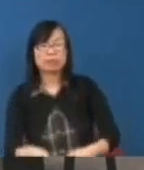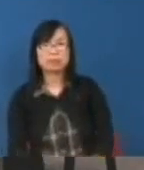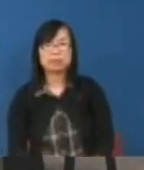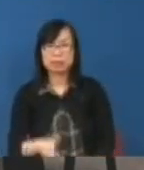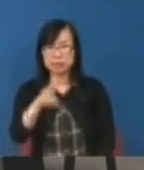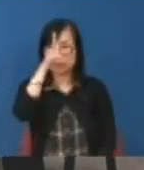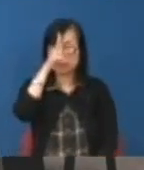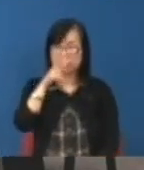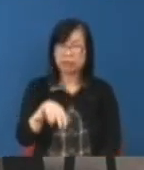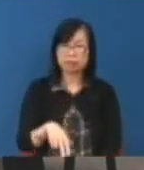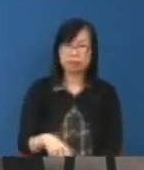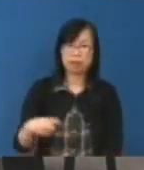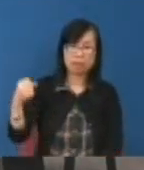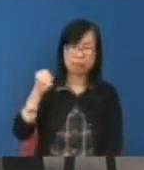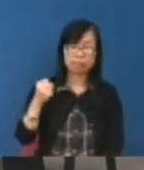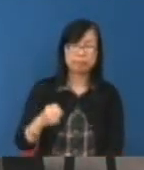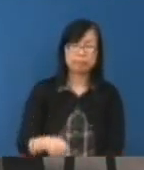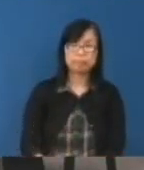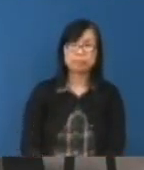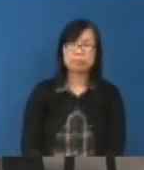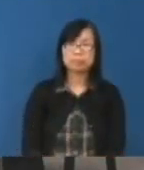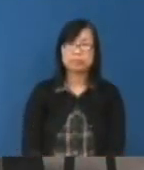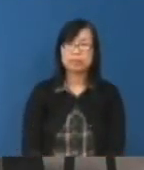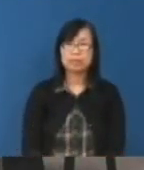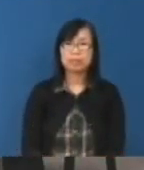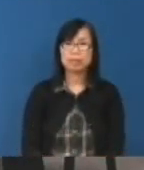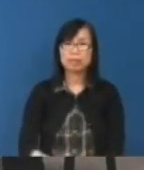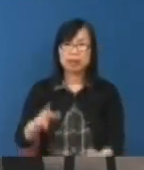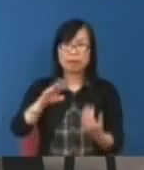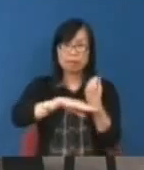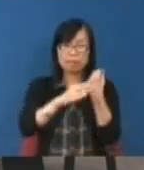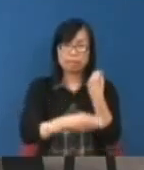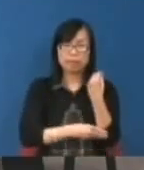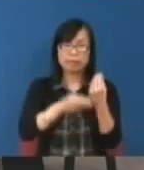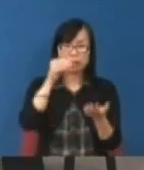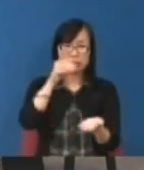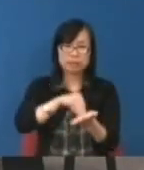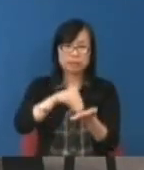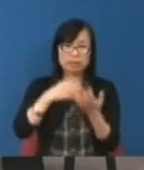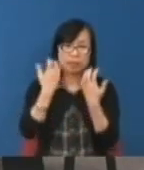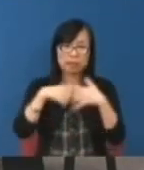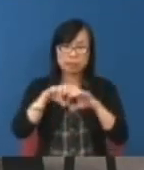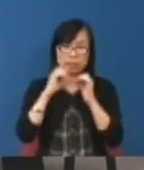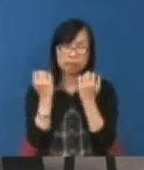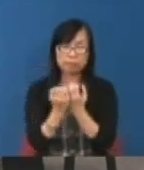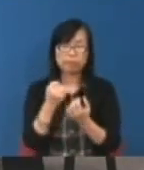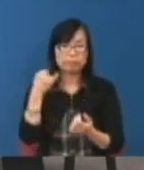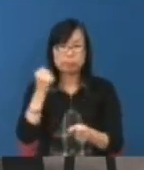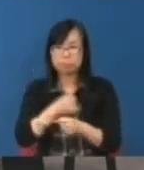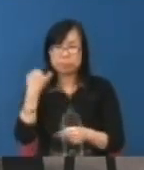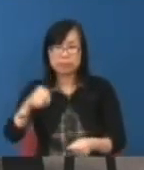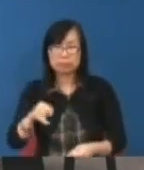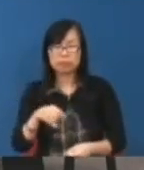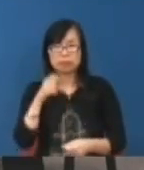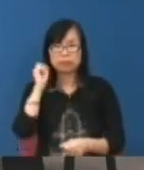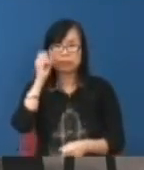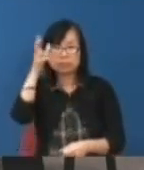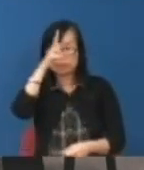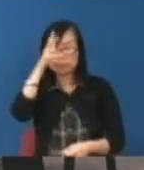正確性行先。啊，跟住又要呢個法定機構加埋公營部門又唔得，總言之，同政府有關嘅又唔